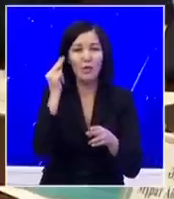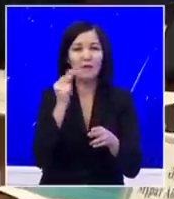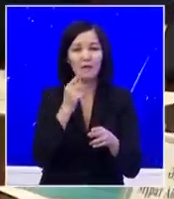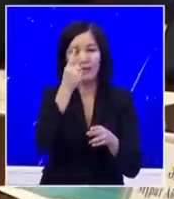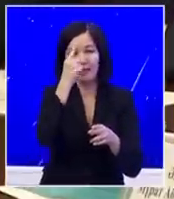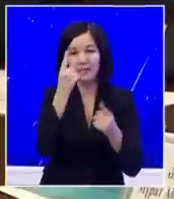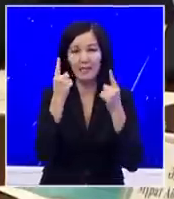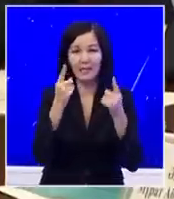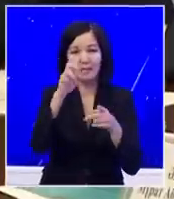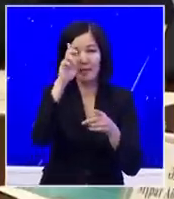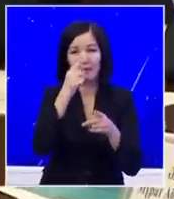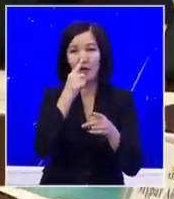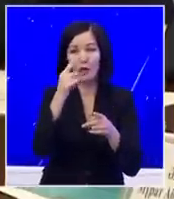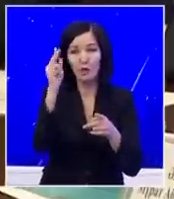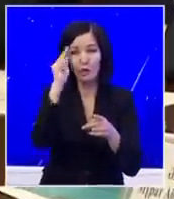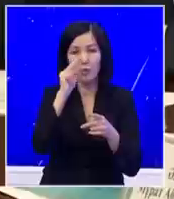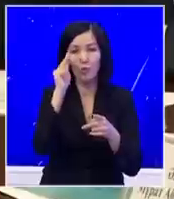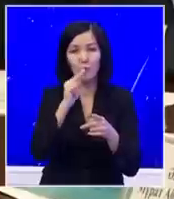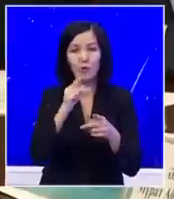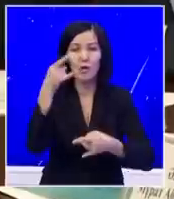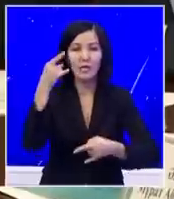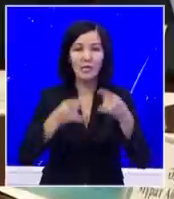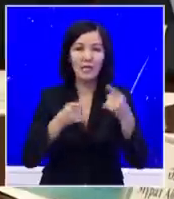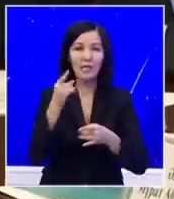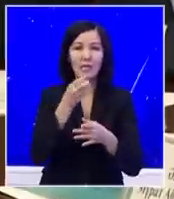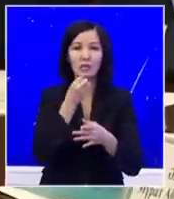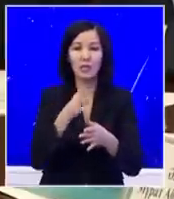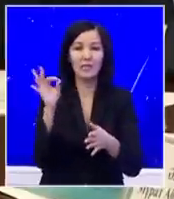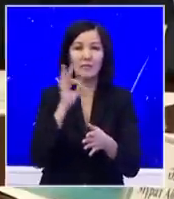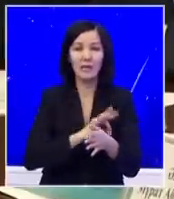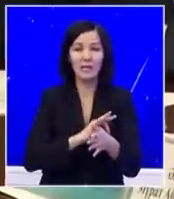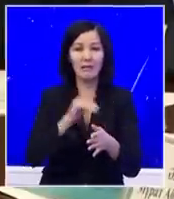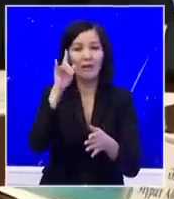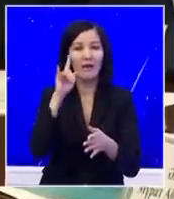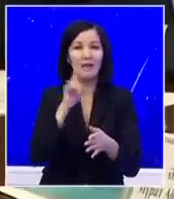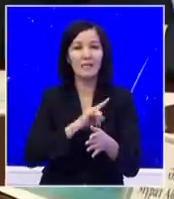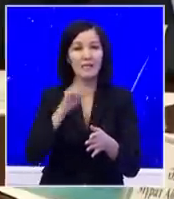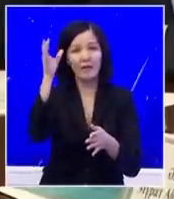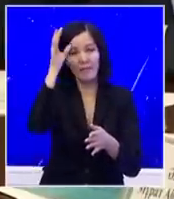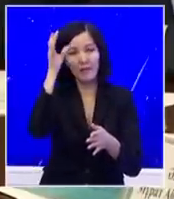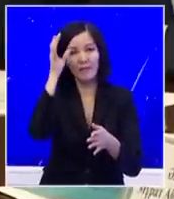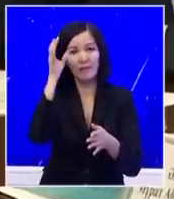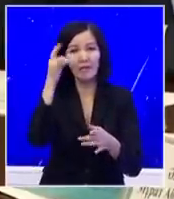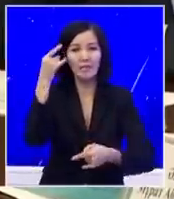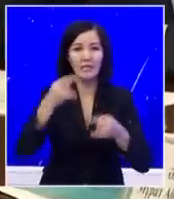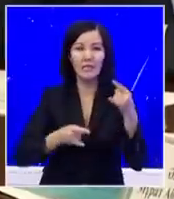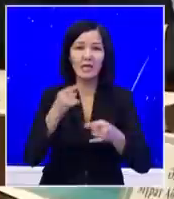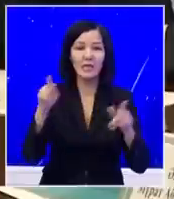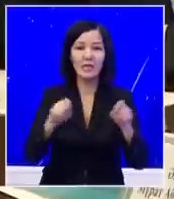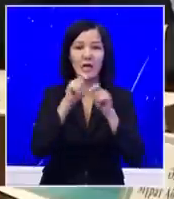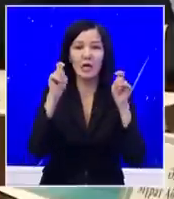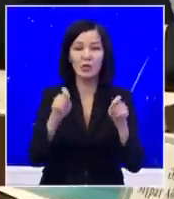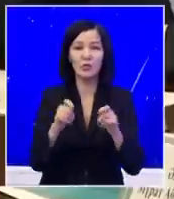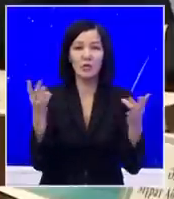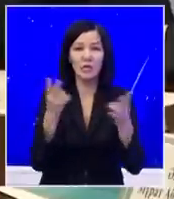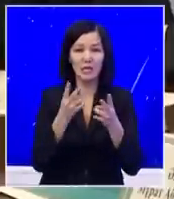ірі мемлекеттер қашықтықта оқытуда телеарналарды жақсы пайдаланды. Қазақстанда білім дейтін, білім беретін телеарна ашуды қолға алатын уақыт